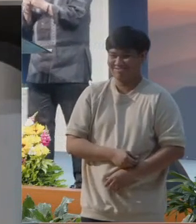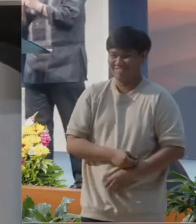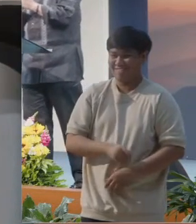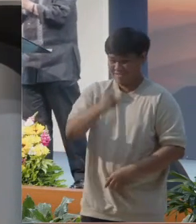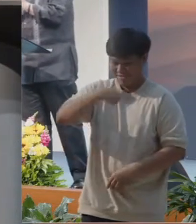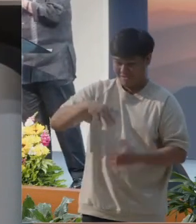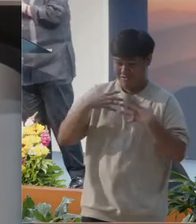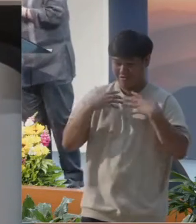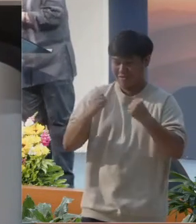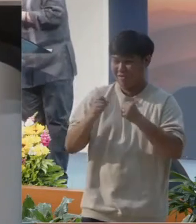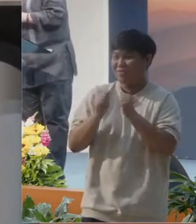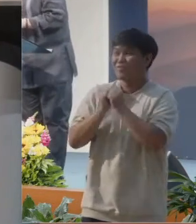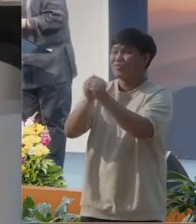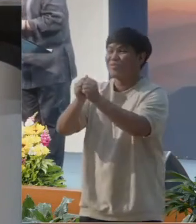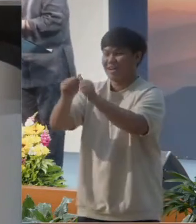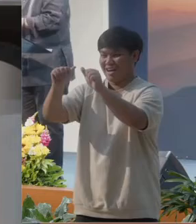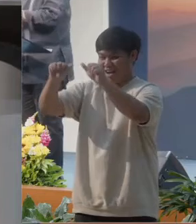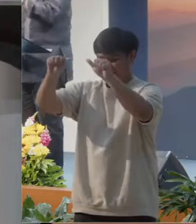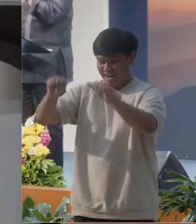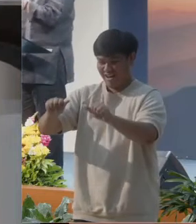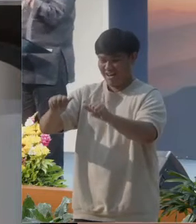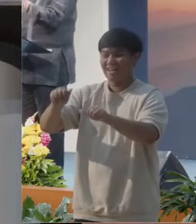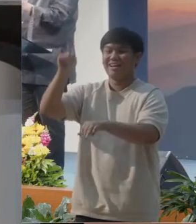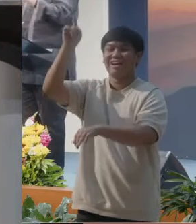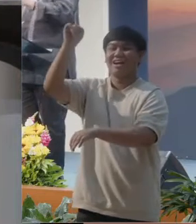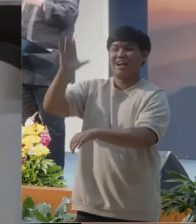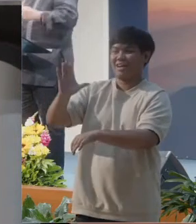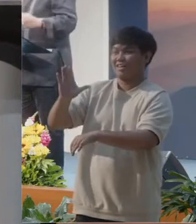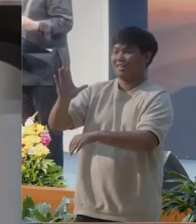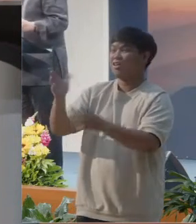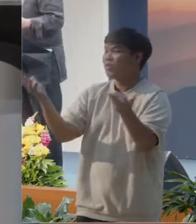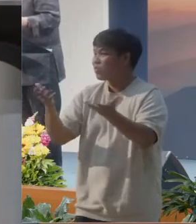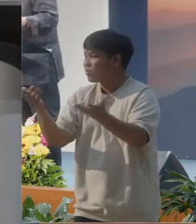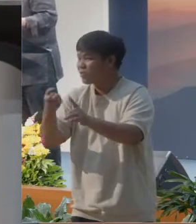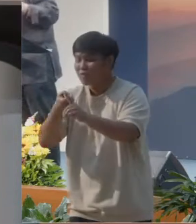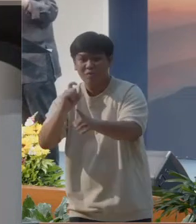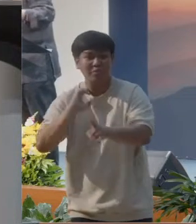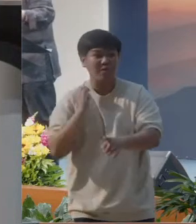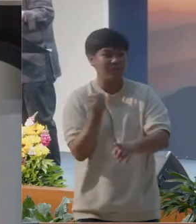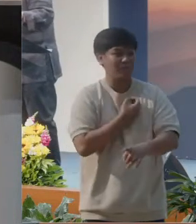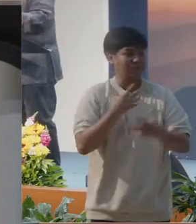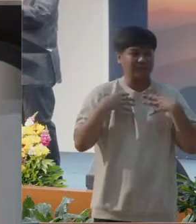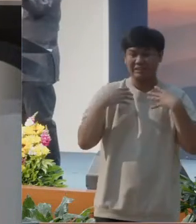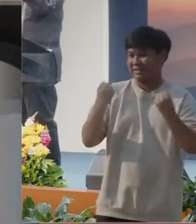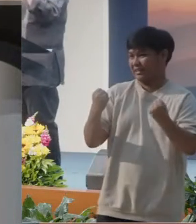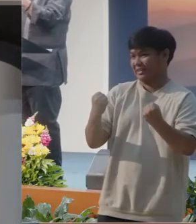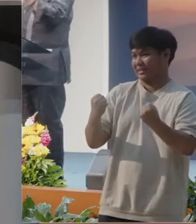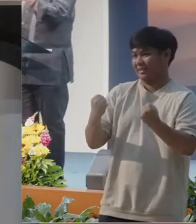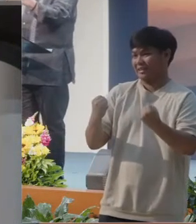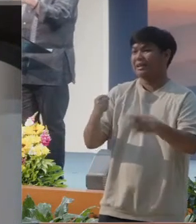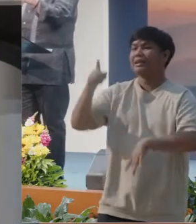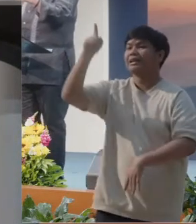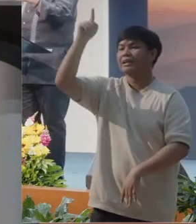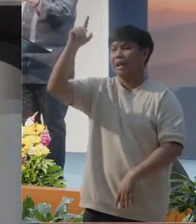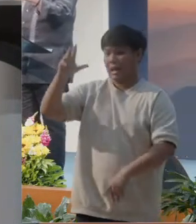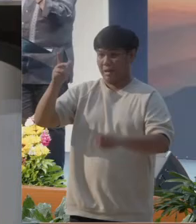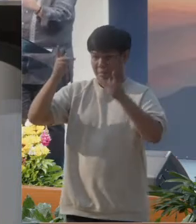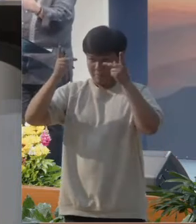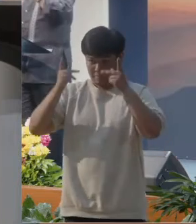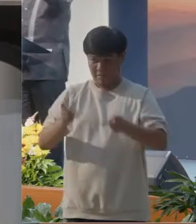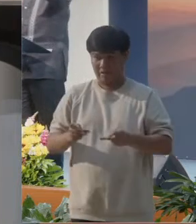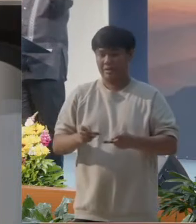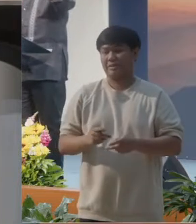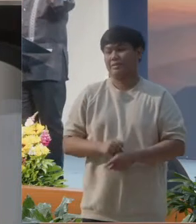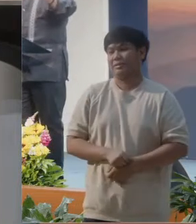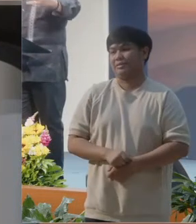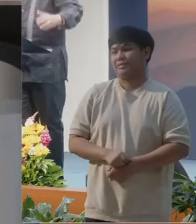kalakasan. Sa atin po ngayon, saan po ba nanggagaling ang ating kalakasan? Sa presensya po ba ng